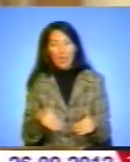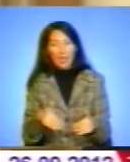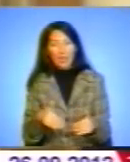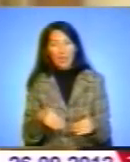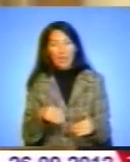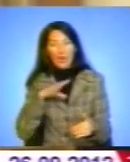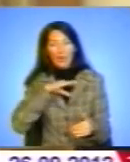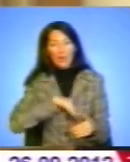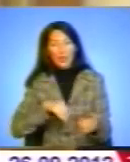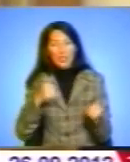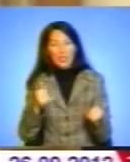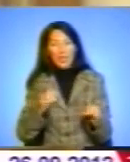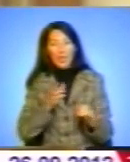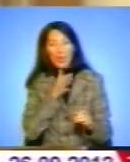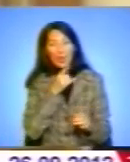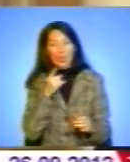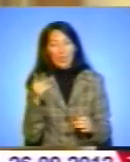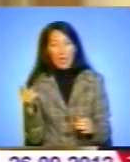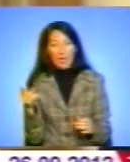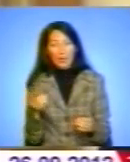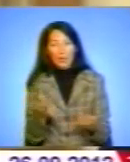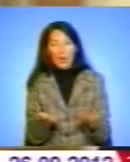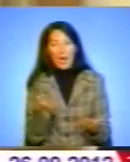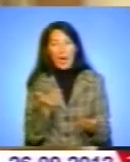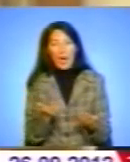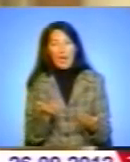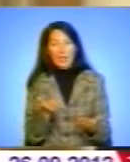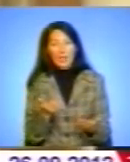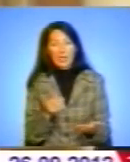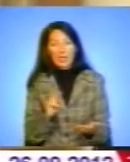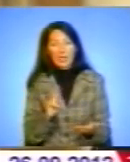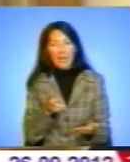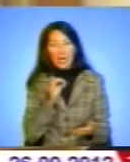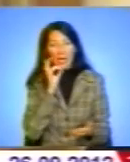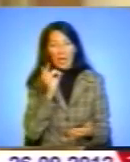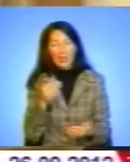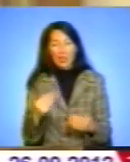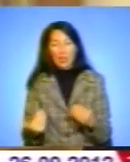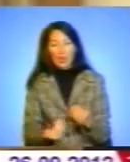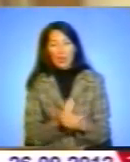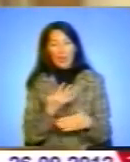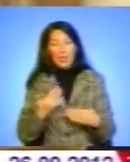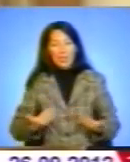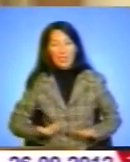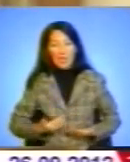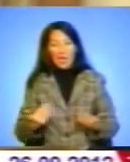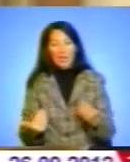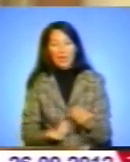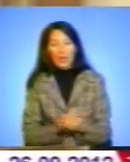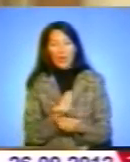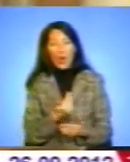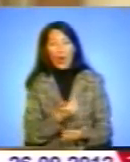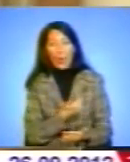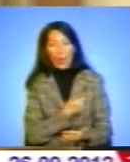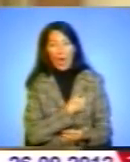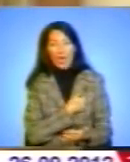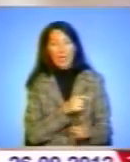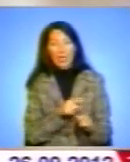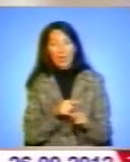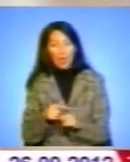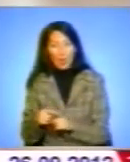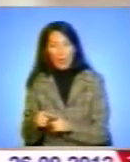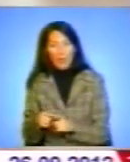дусі нашого часу, але, як кажуть, нове життя нового прагне слова, як сказав один